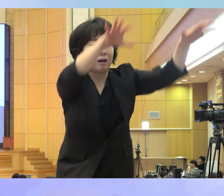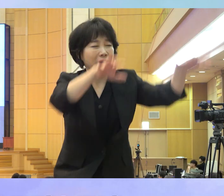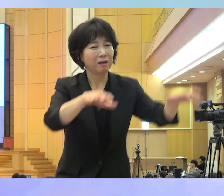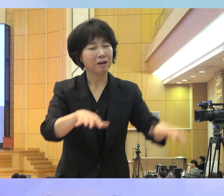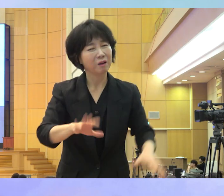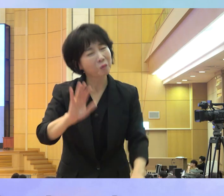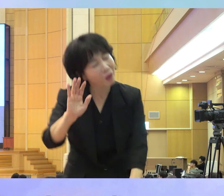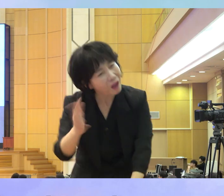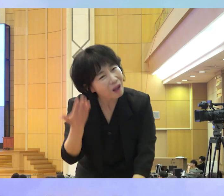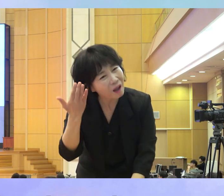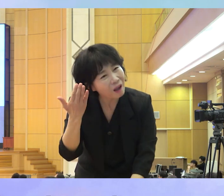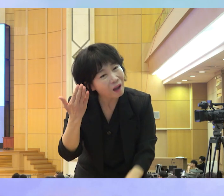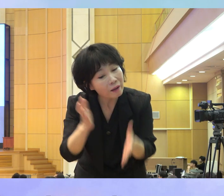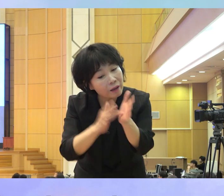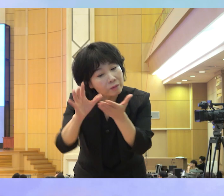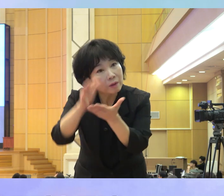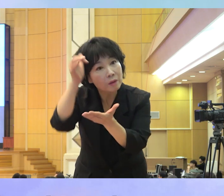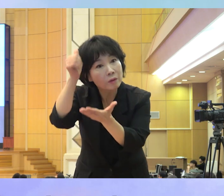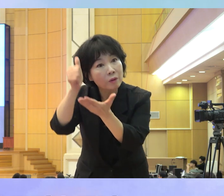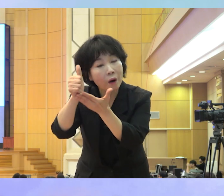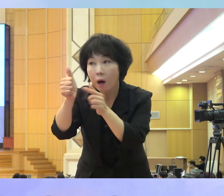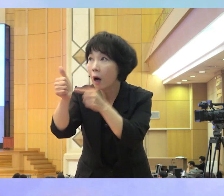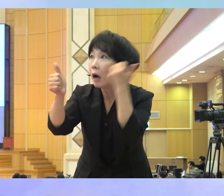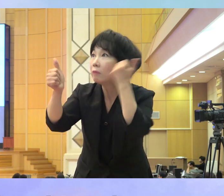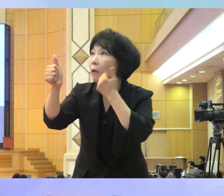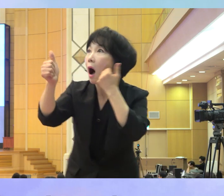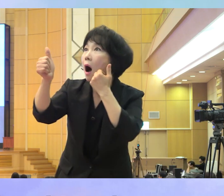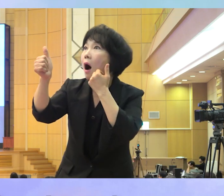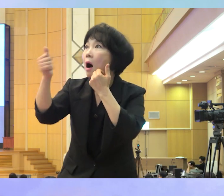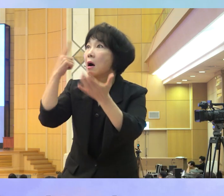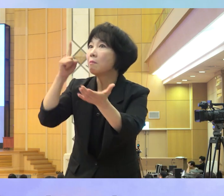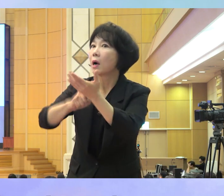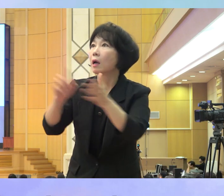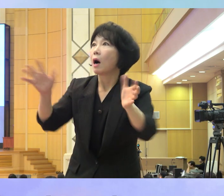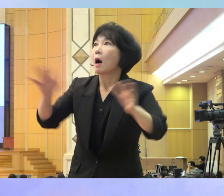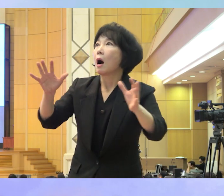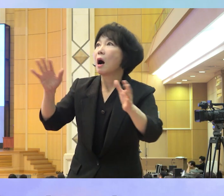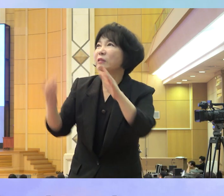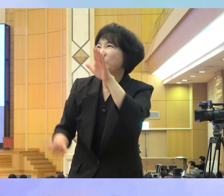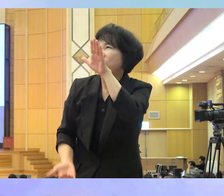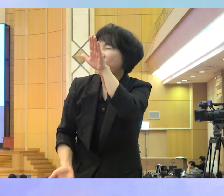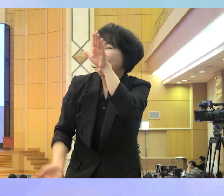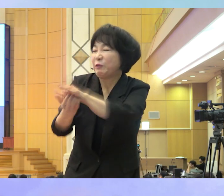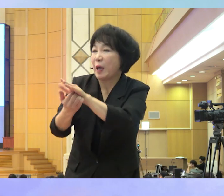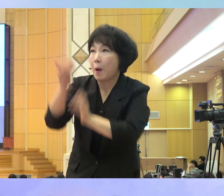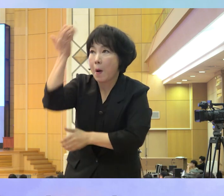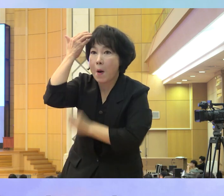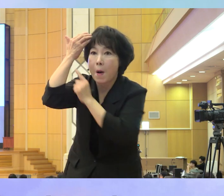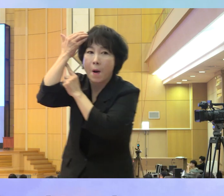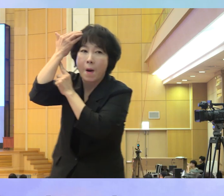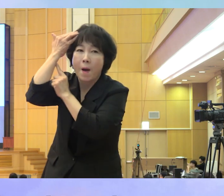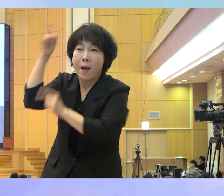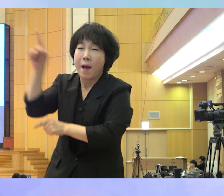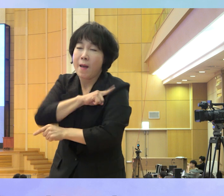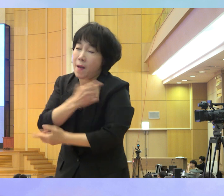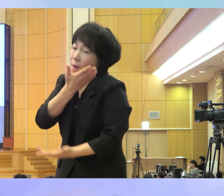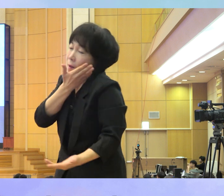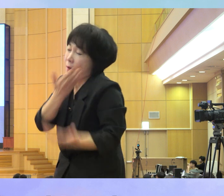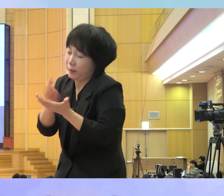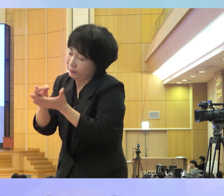그리스도를 발견한 게 최고의, 그리스도를 알고 믿는 그 지식이 가장 고상하다는 말은